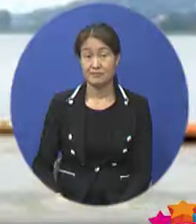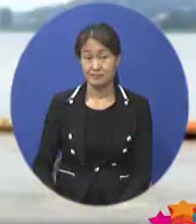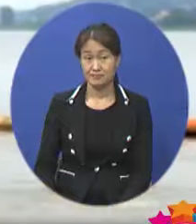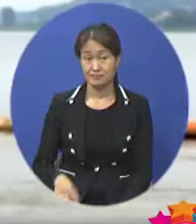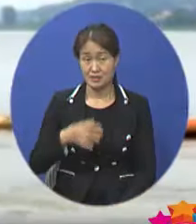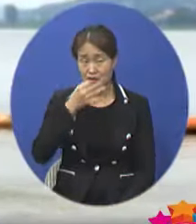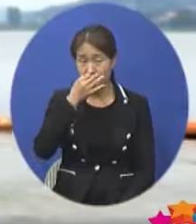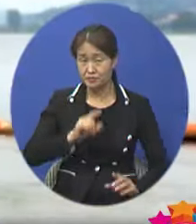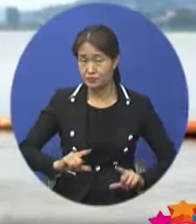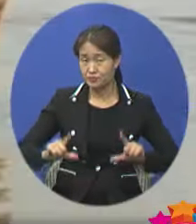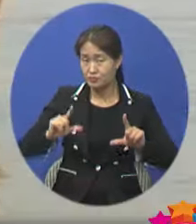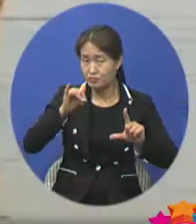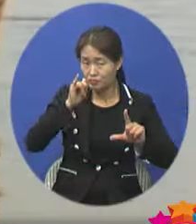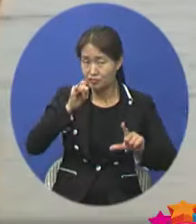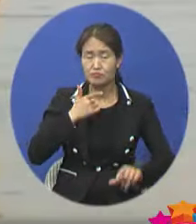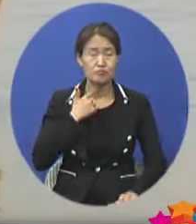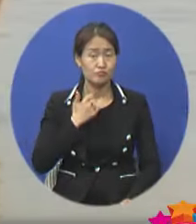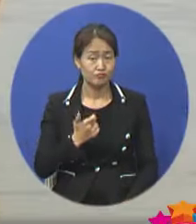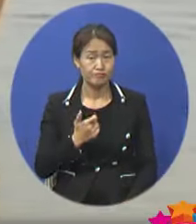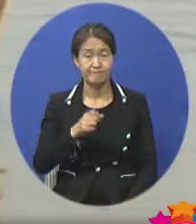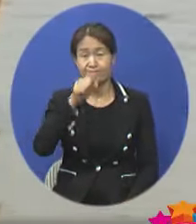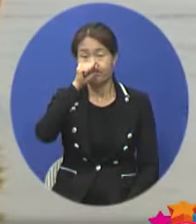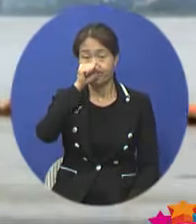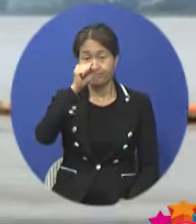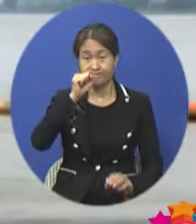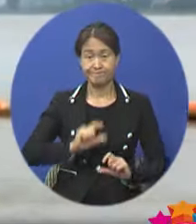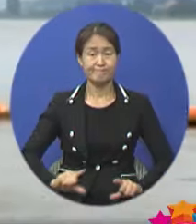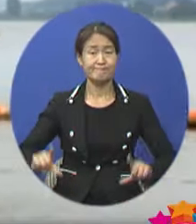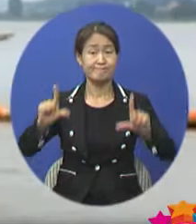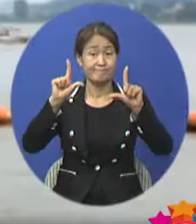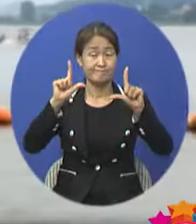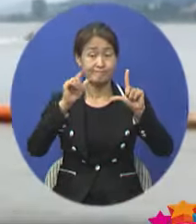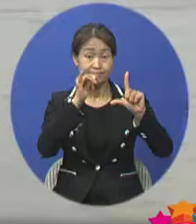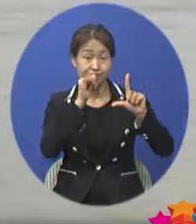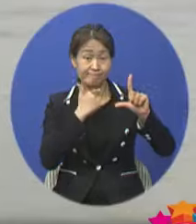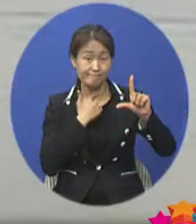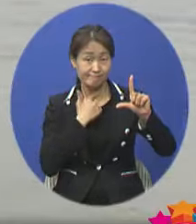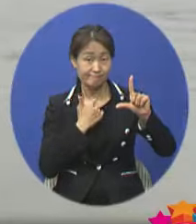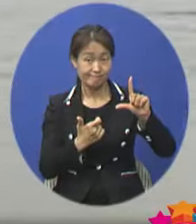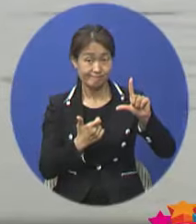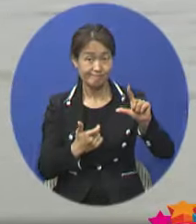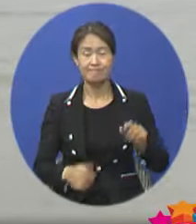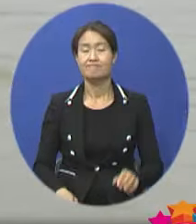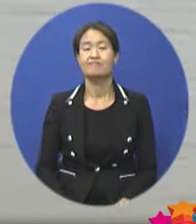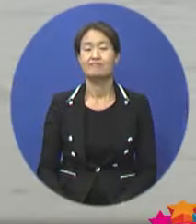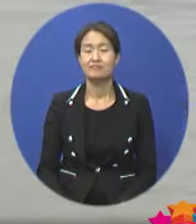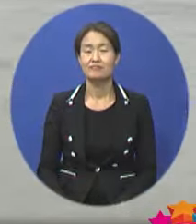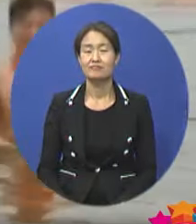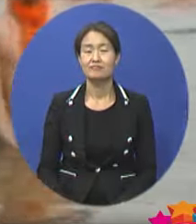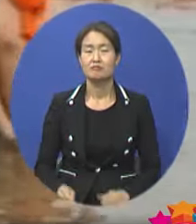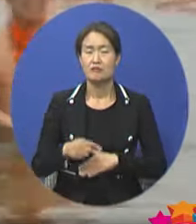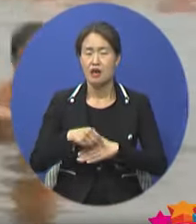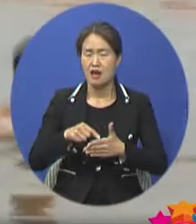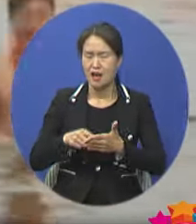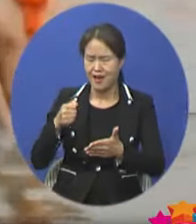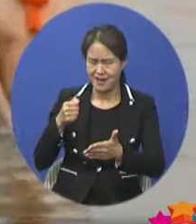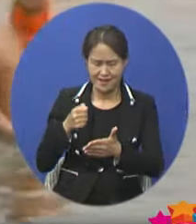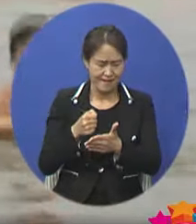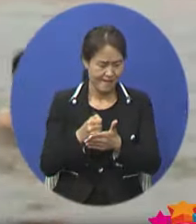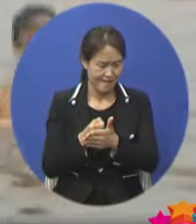왕년에 힘든 날도 있었고 좋은 날도 있었다 마음